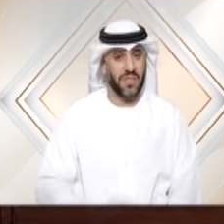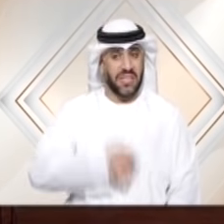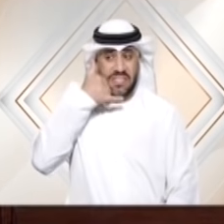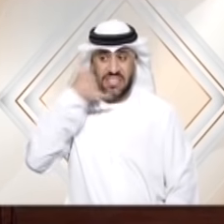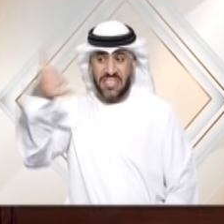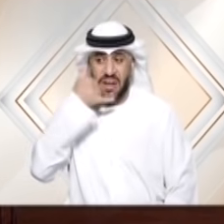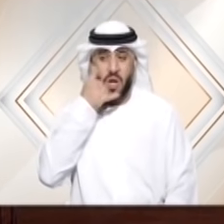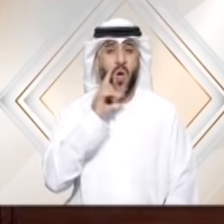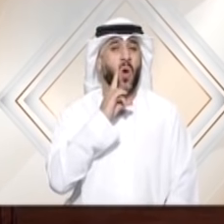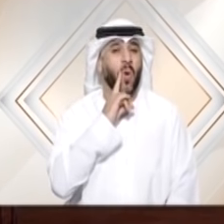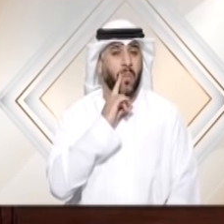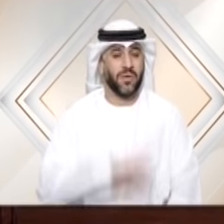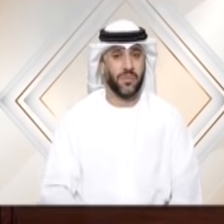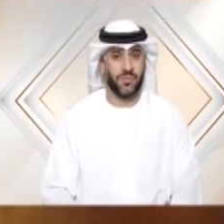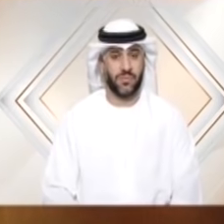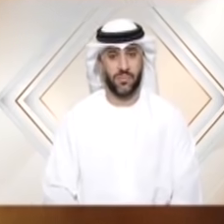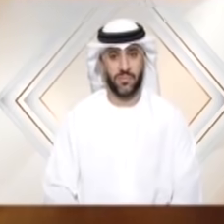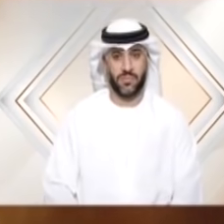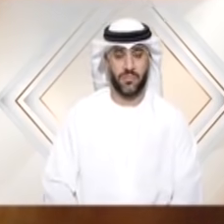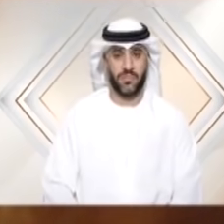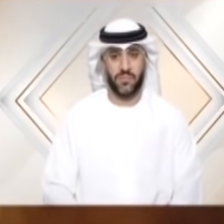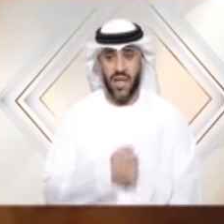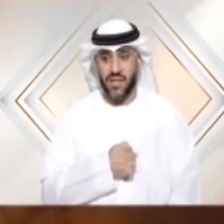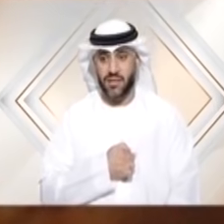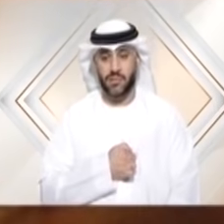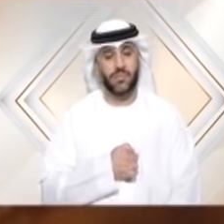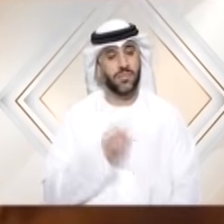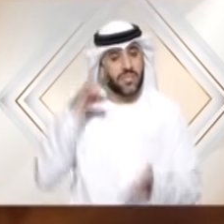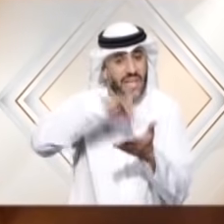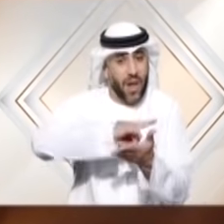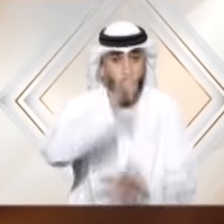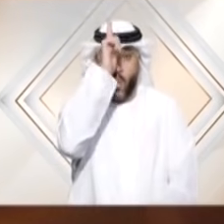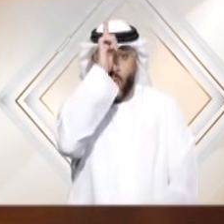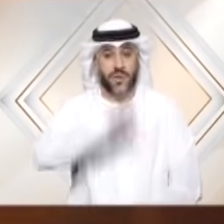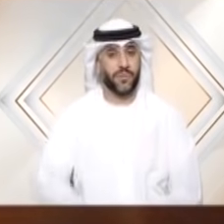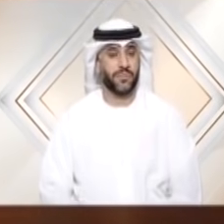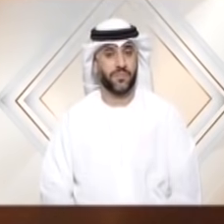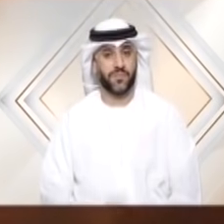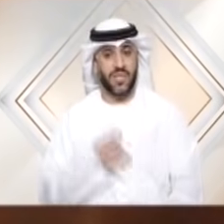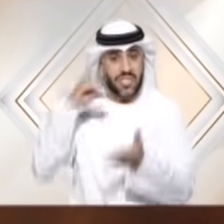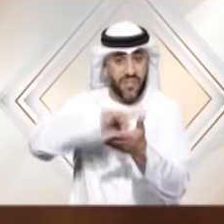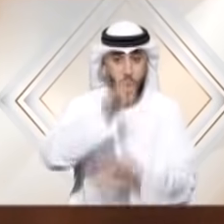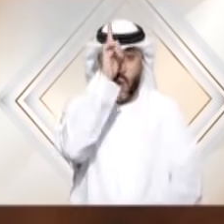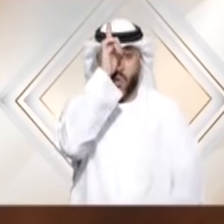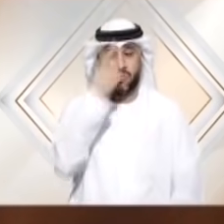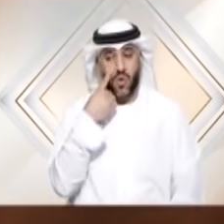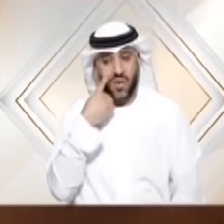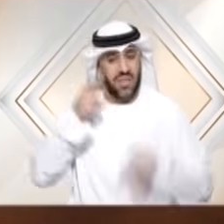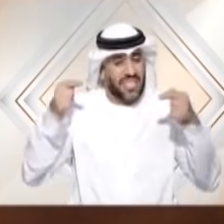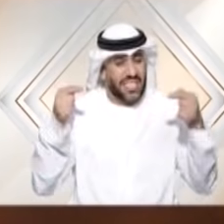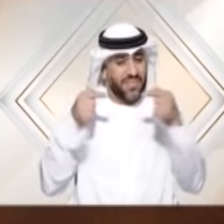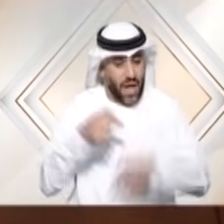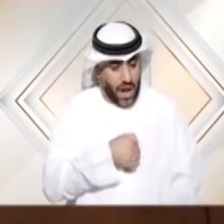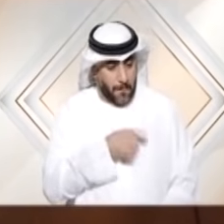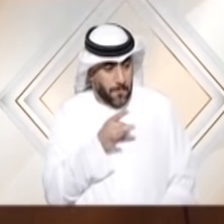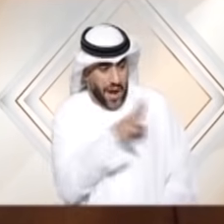لها أنا نازلة على العمان بس أشوف ابنك شو بدي أخرتها معه ليش هيك بتعامل معاي. نزلت صار مشادة كلامية بيني وبينه وطردني